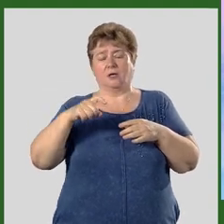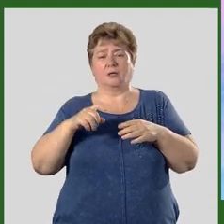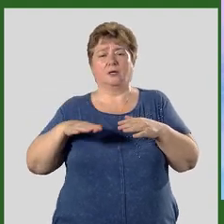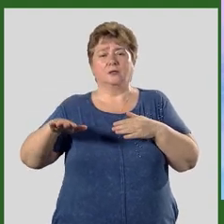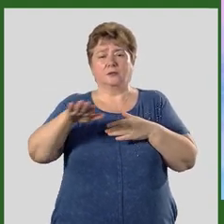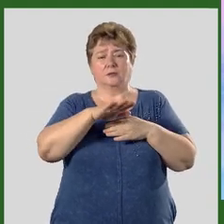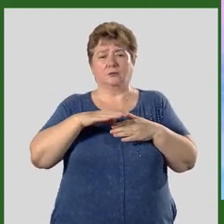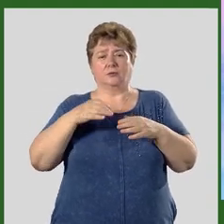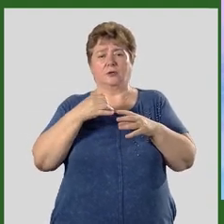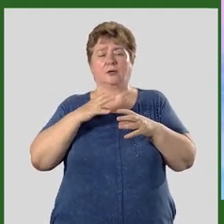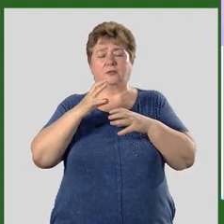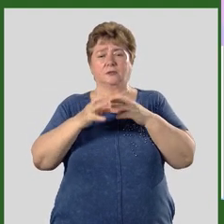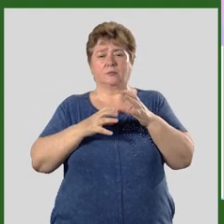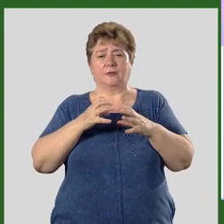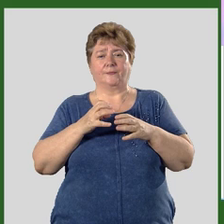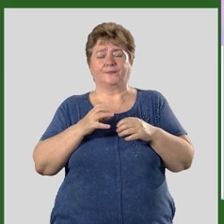Земли.